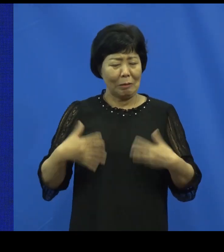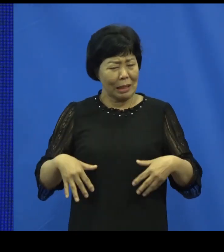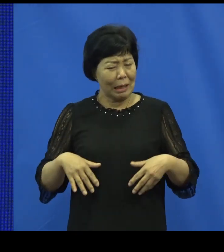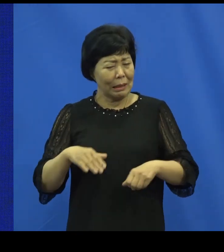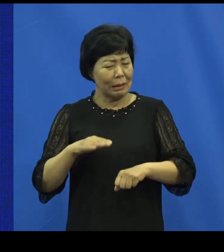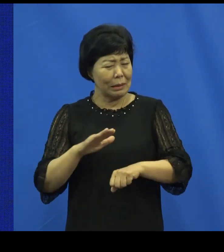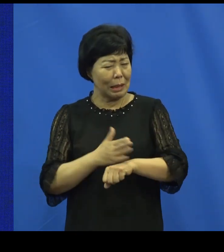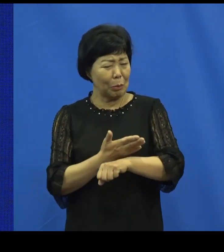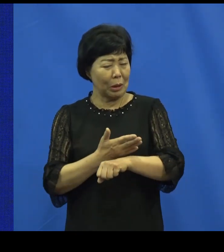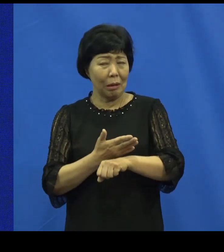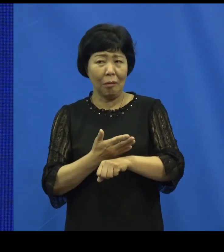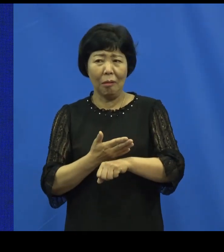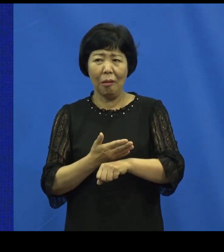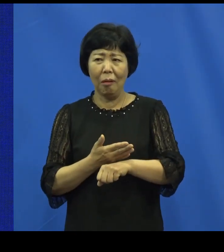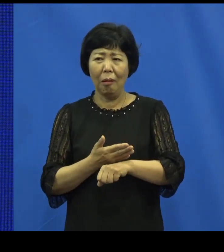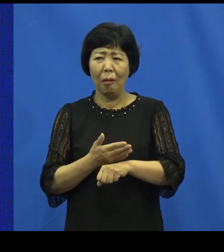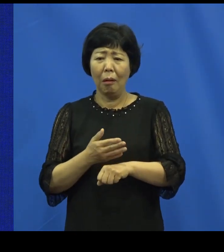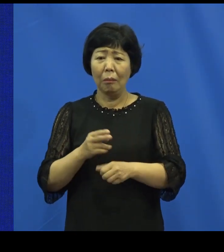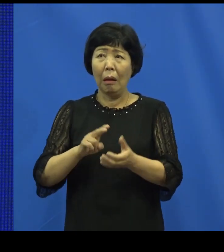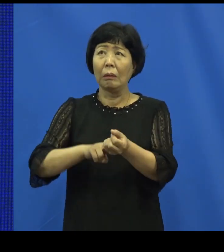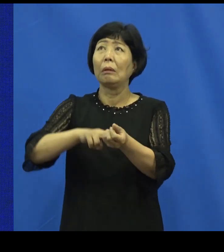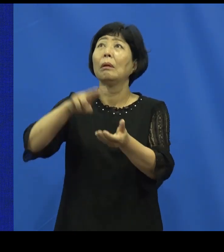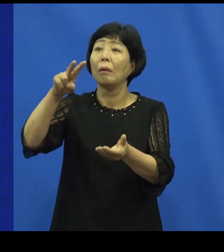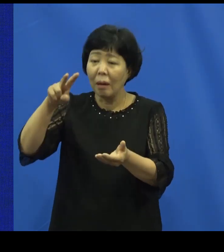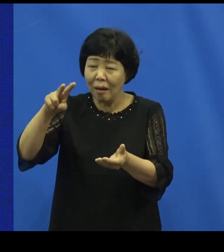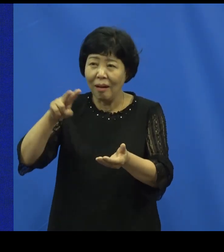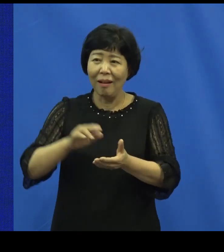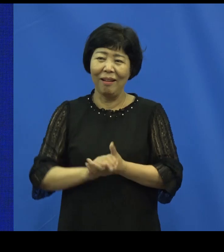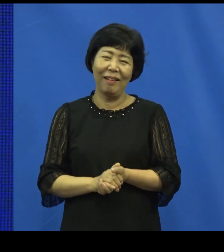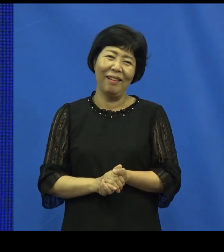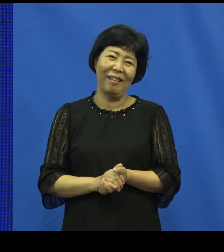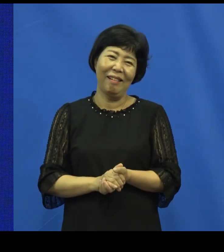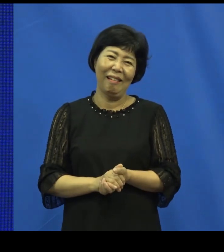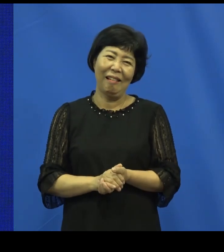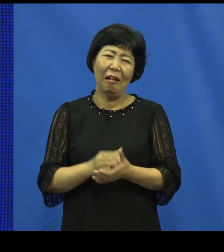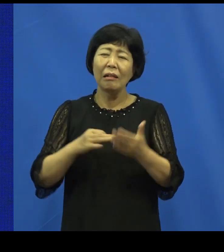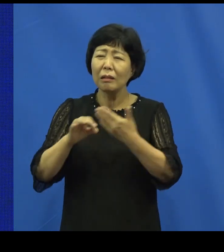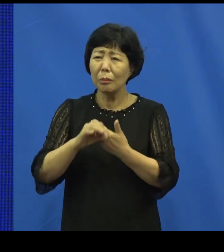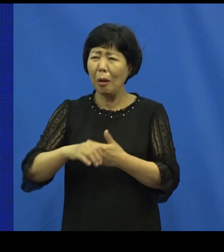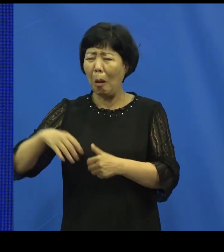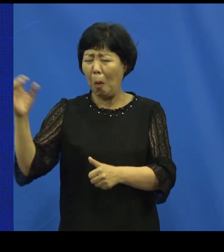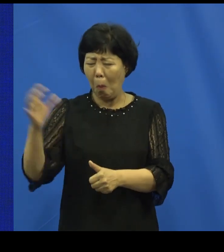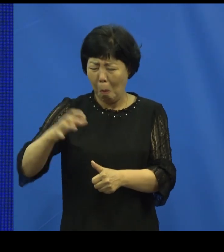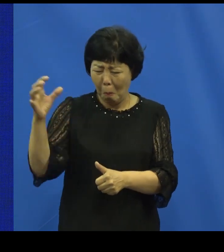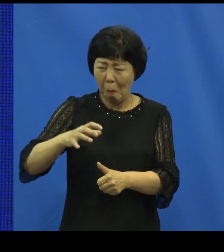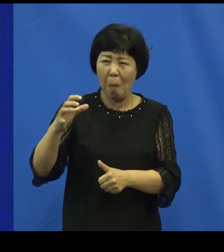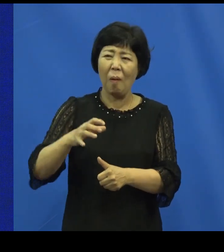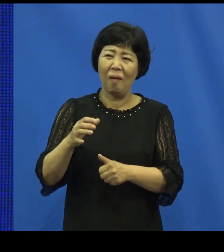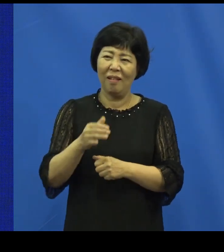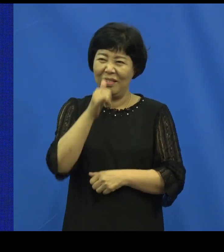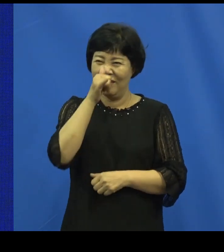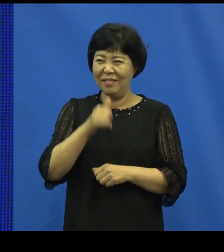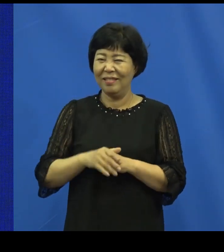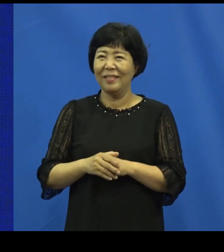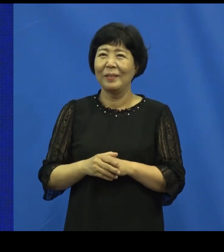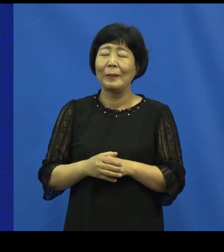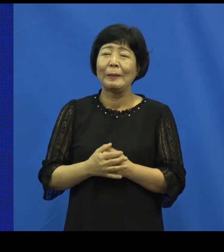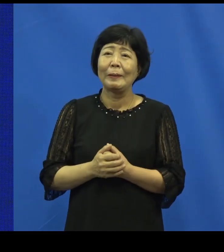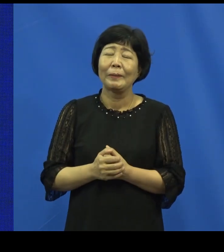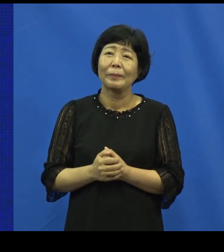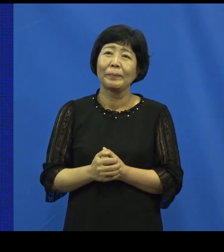드러나면, 여러분, 우리가 조금이라도 약점이 드러나면 공격을 각오해야 합니다. 너희들 그럴 줄